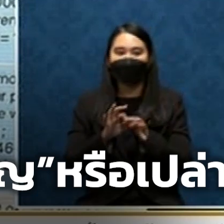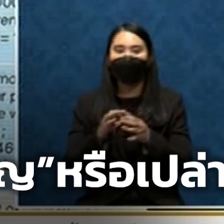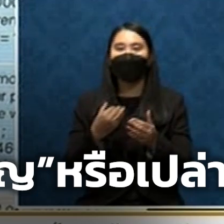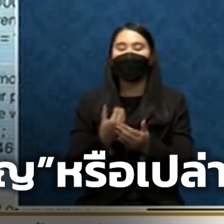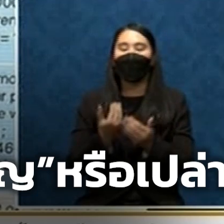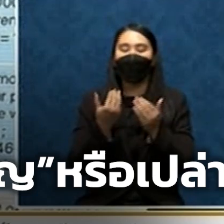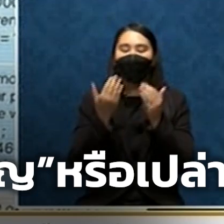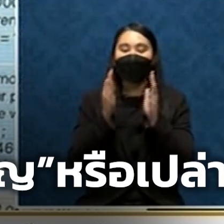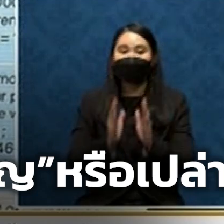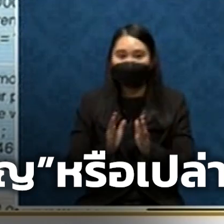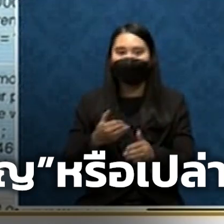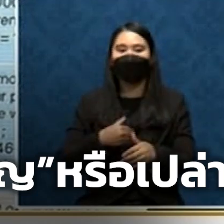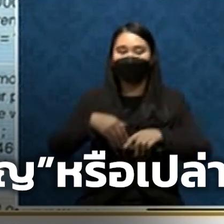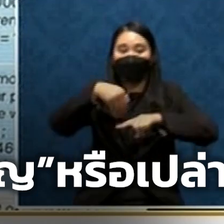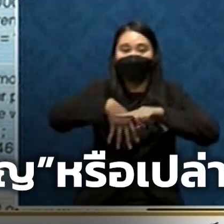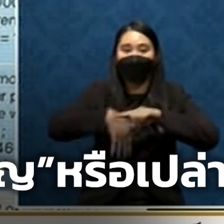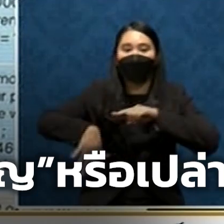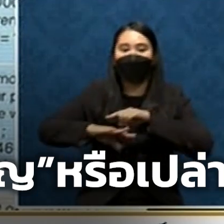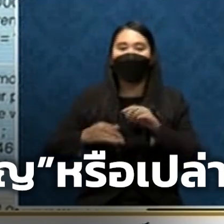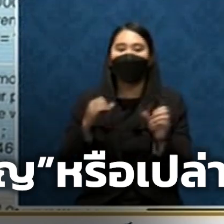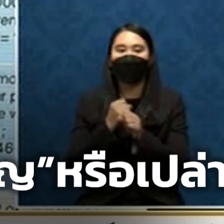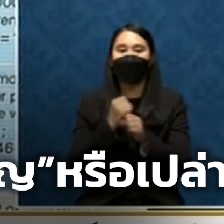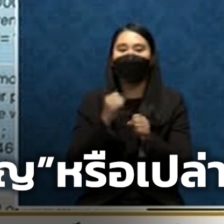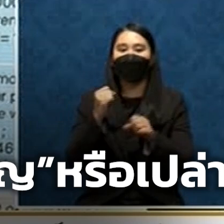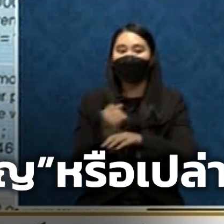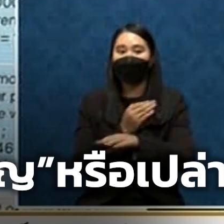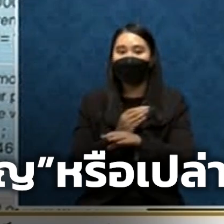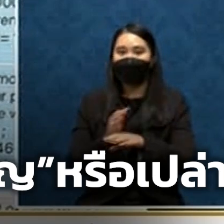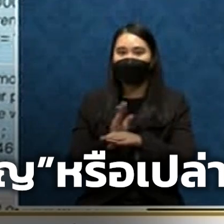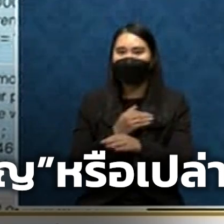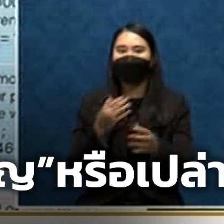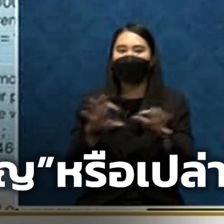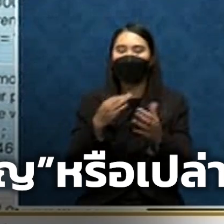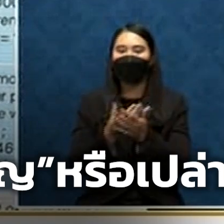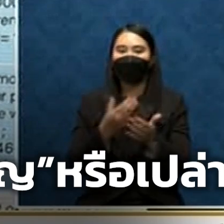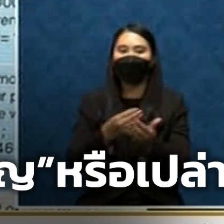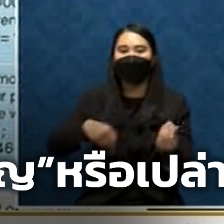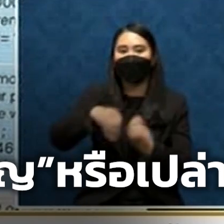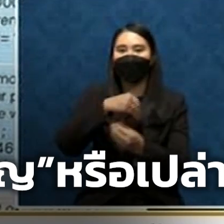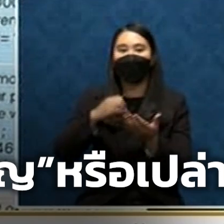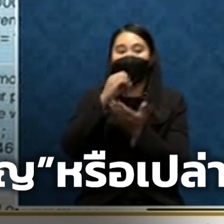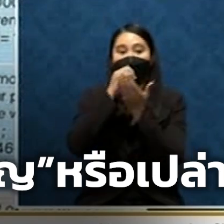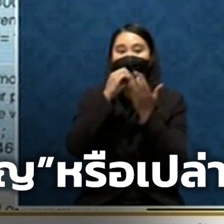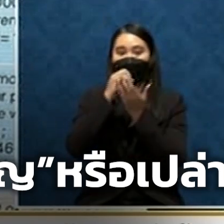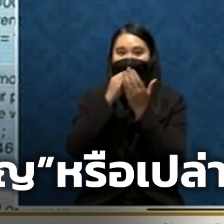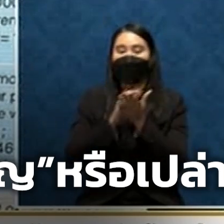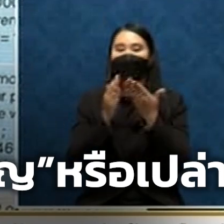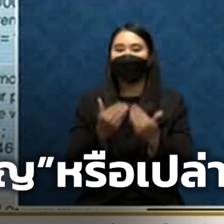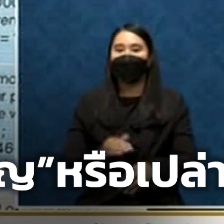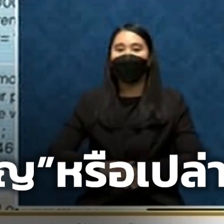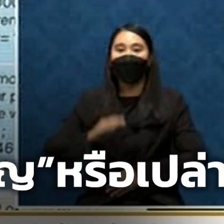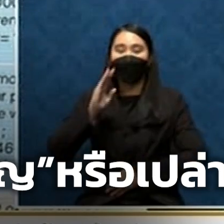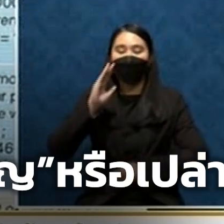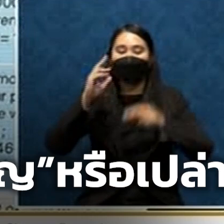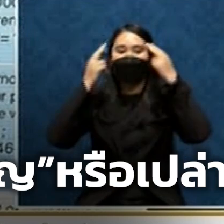ลูกเขยทั้งลูกน้องตัวเองในธุรกิจที่เป็นส่วนหนึ่งของการฟอกเงินค้ายาเสพติดและคนอย่างพลเอก